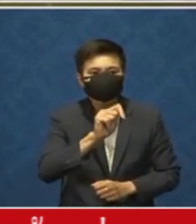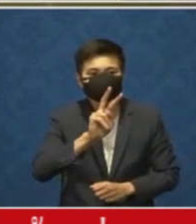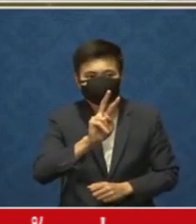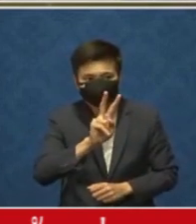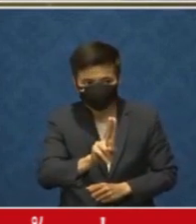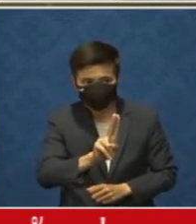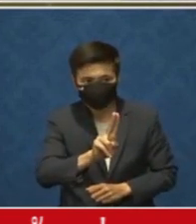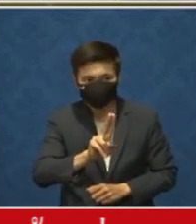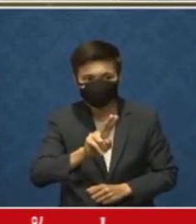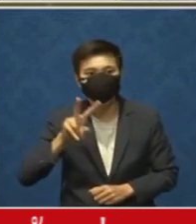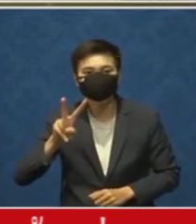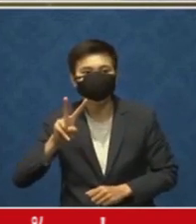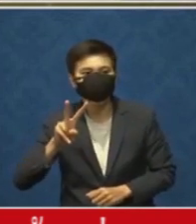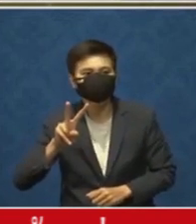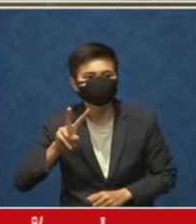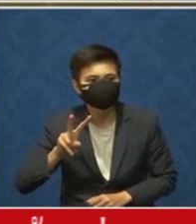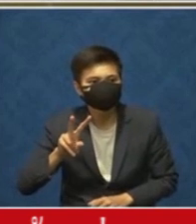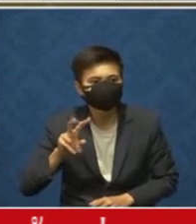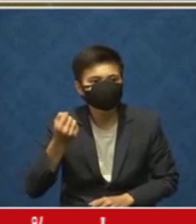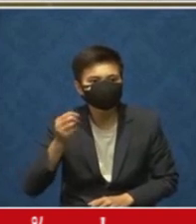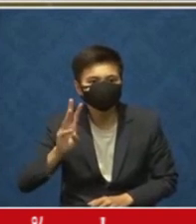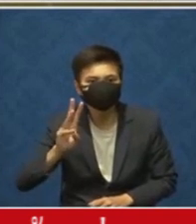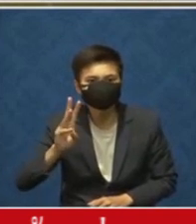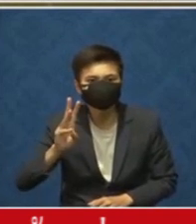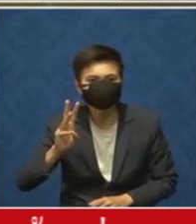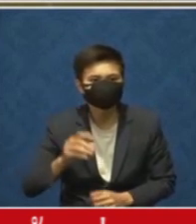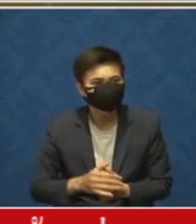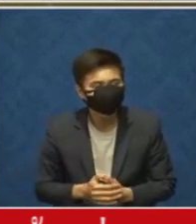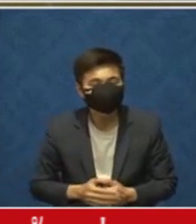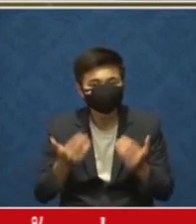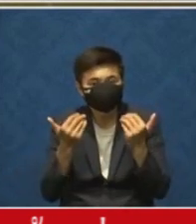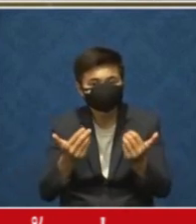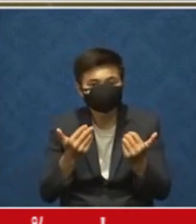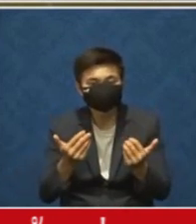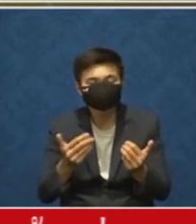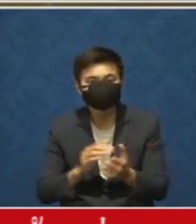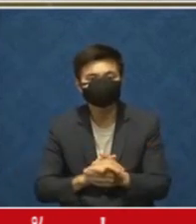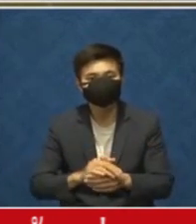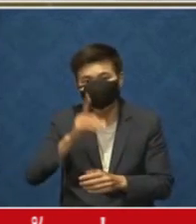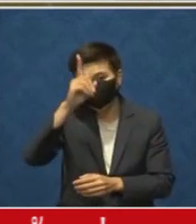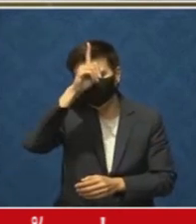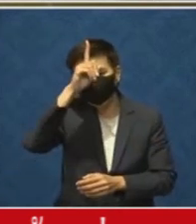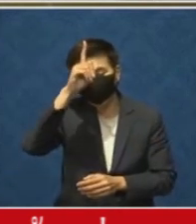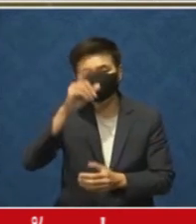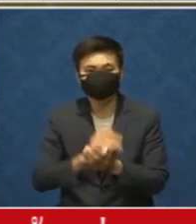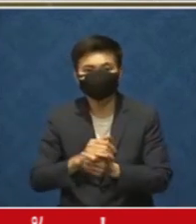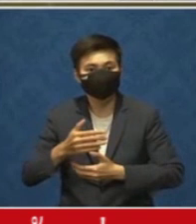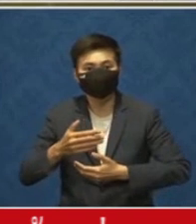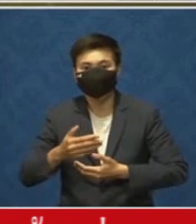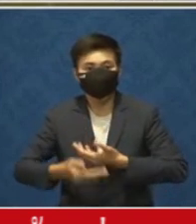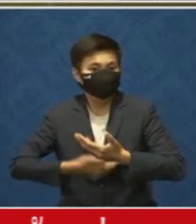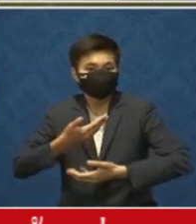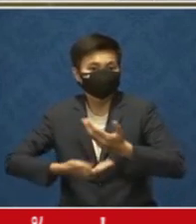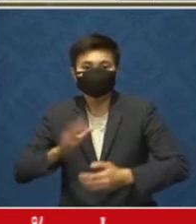396 V12 Diesel Engine เนี่ยหน้าตาเป็นอย่างนี้ครับคราวนี้ทางรัฐบาลเยอรมันเนี่ยเขาไม่ขายเครื่องให้กับจี